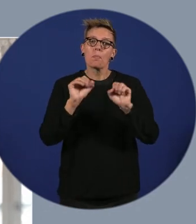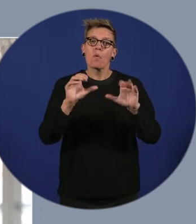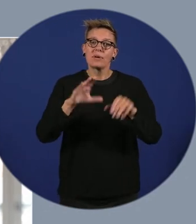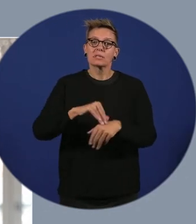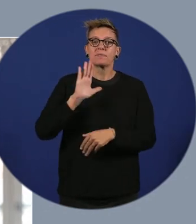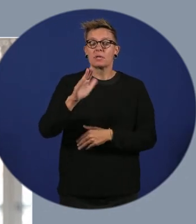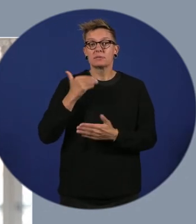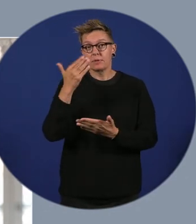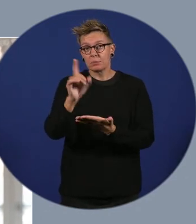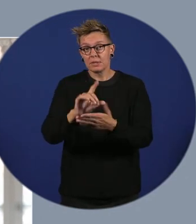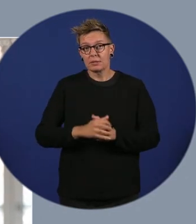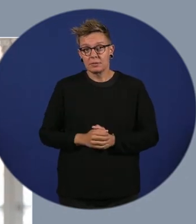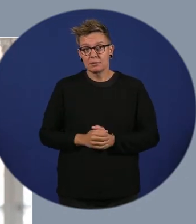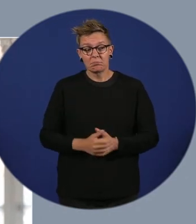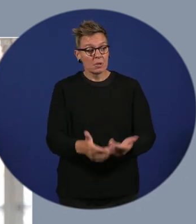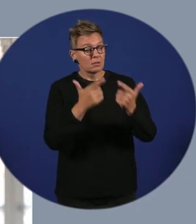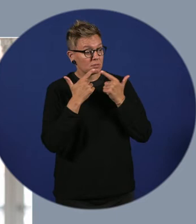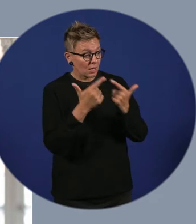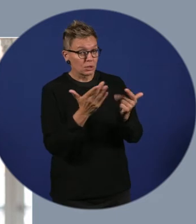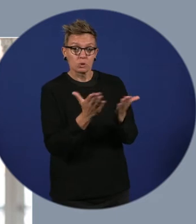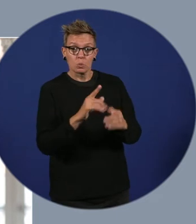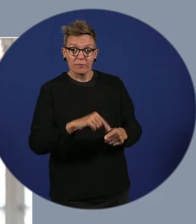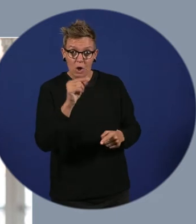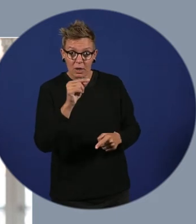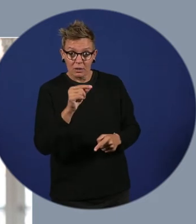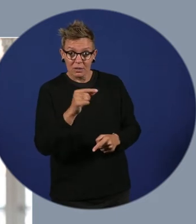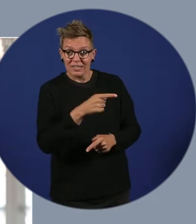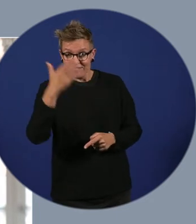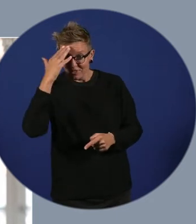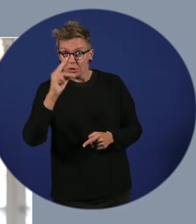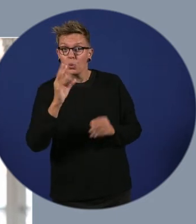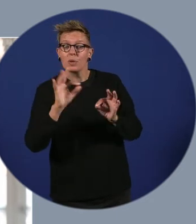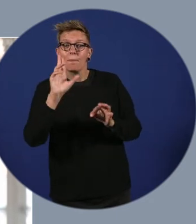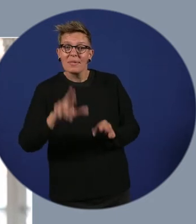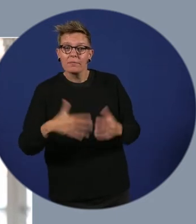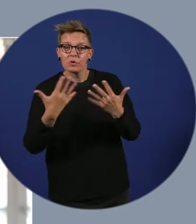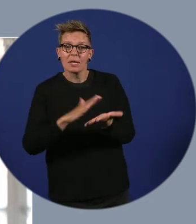framtid. Tack vare skolvalet vet ni dessutom precis hur det går till.